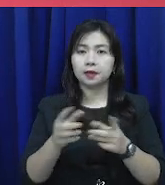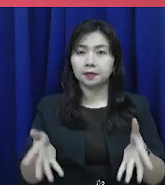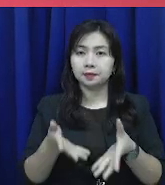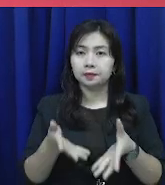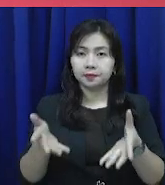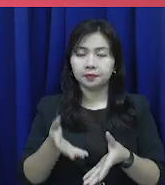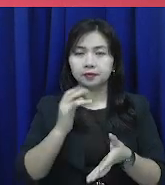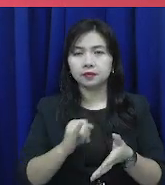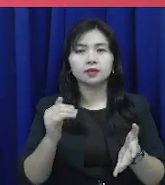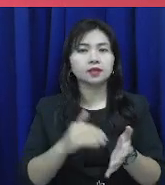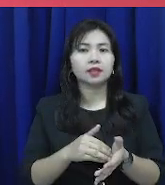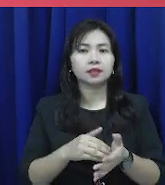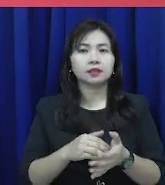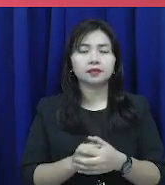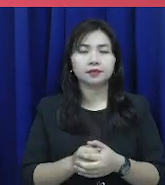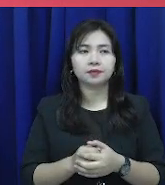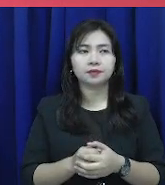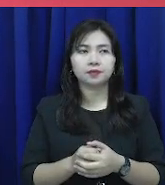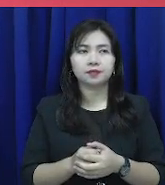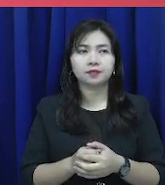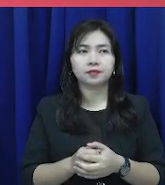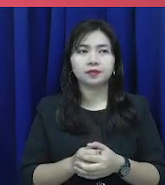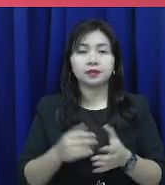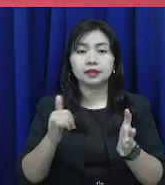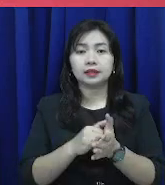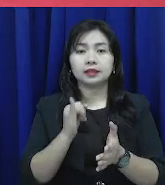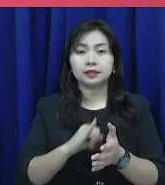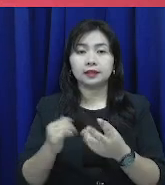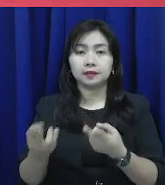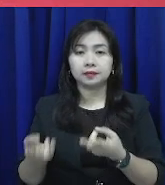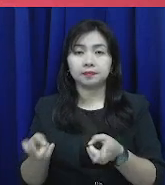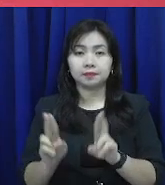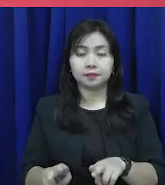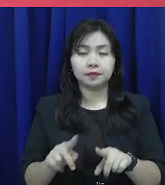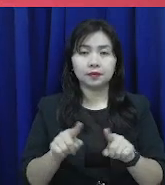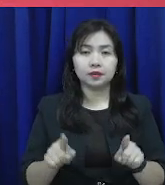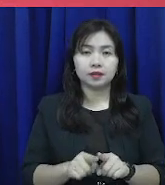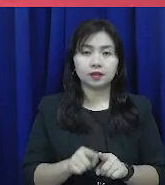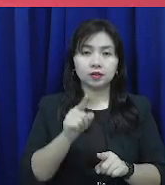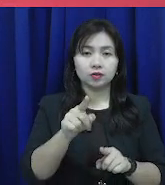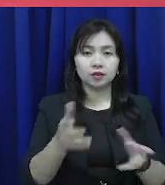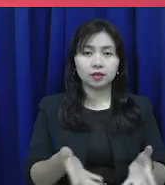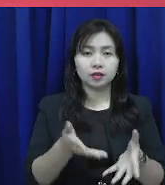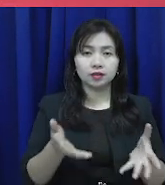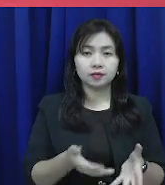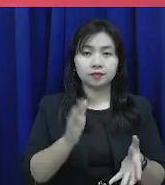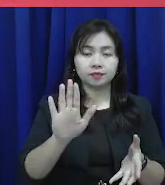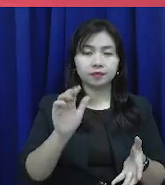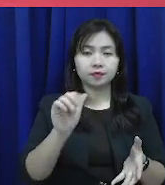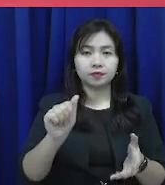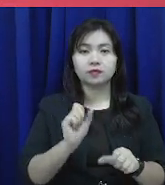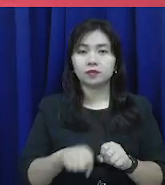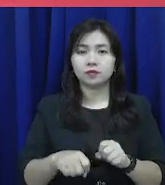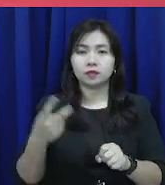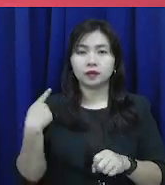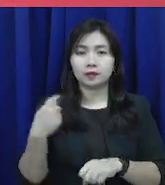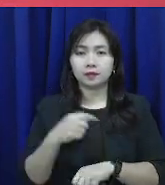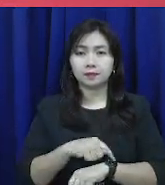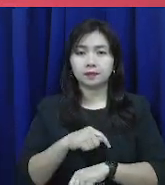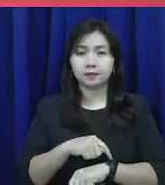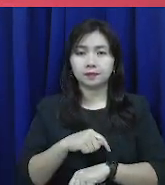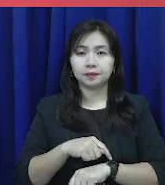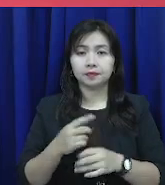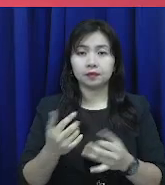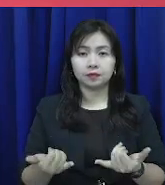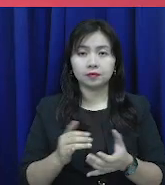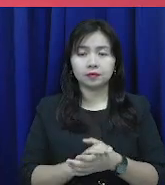already coming or it's already happening as you cultivate yourself you see So There are times mga kapatid na